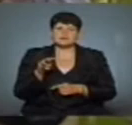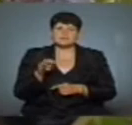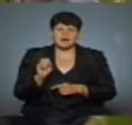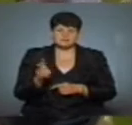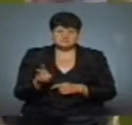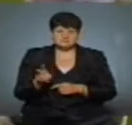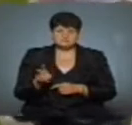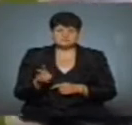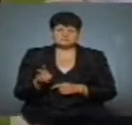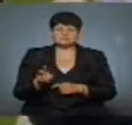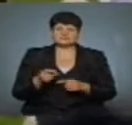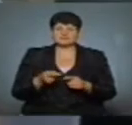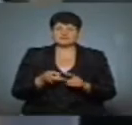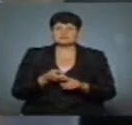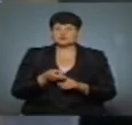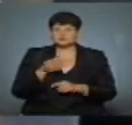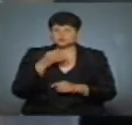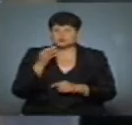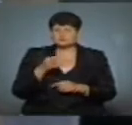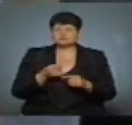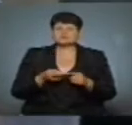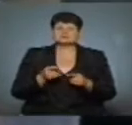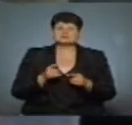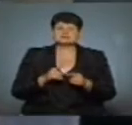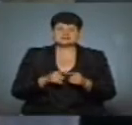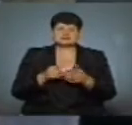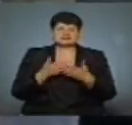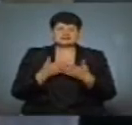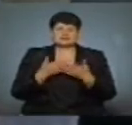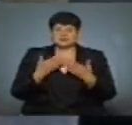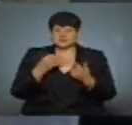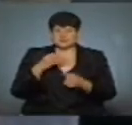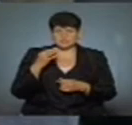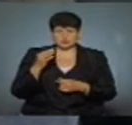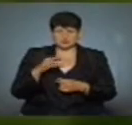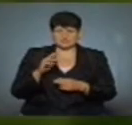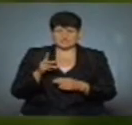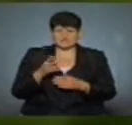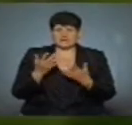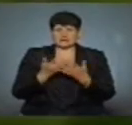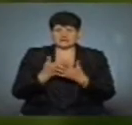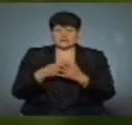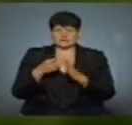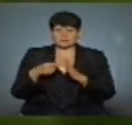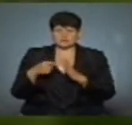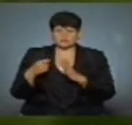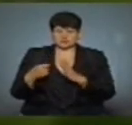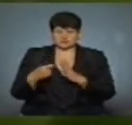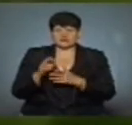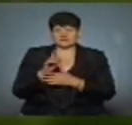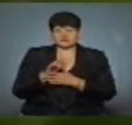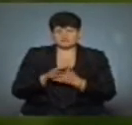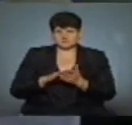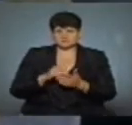приводу досвіду. Да? Пан Єрмак не має досвіду як кінопродюсер, да пробачить мене